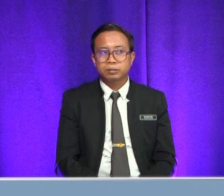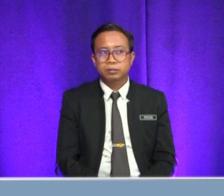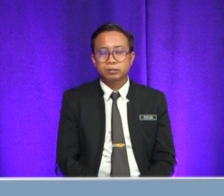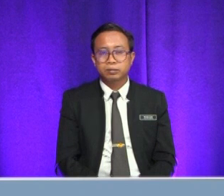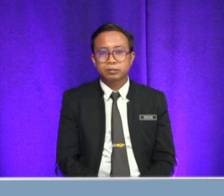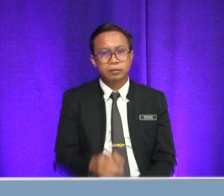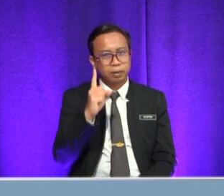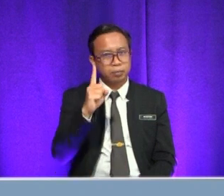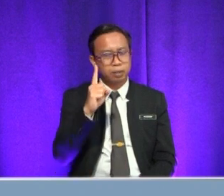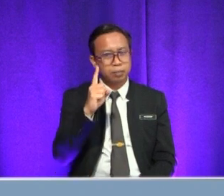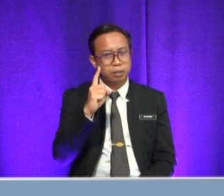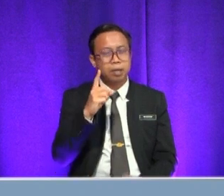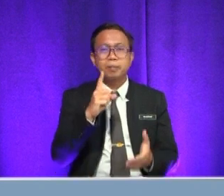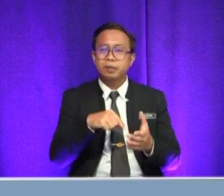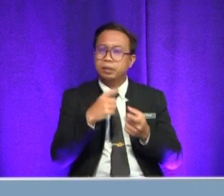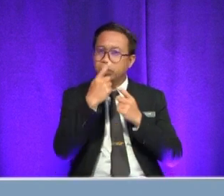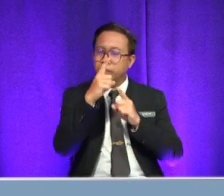Yang pertama tu. Yang pertama tu.